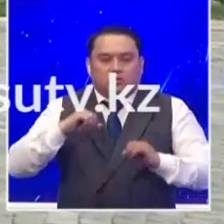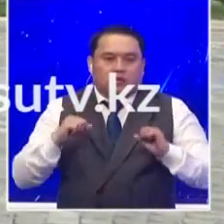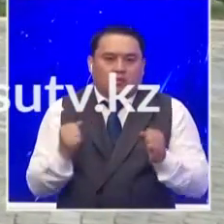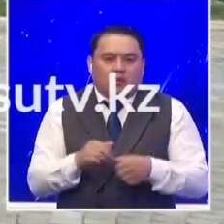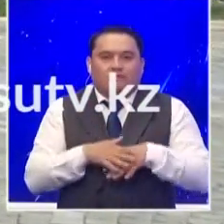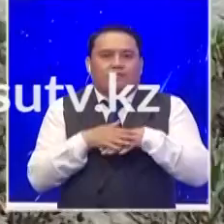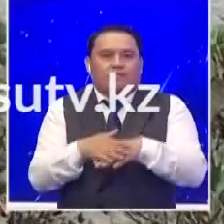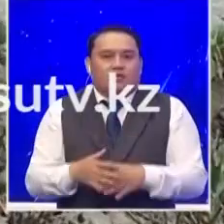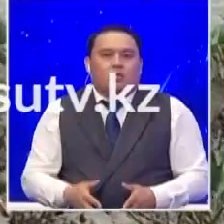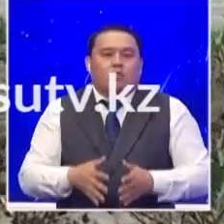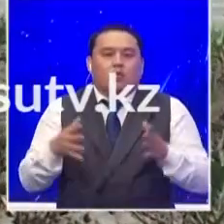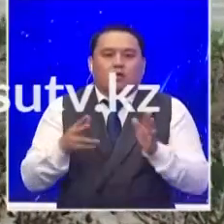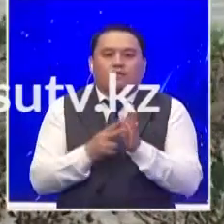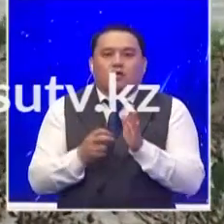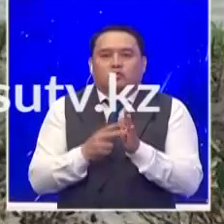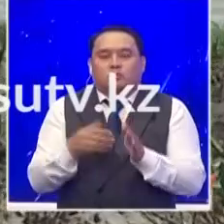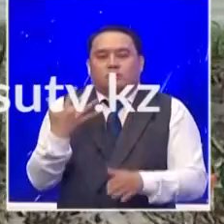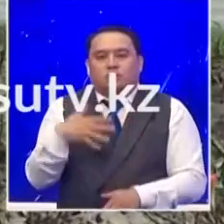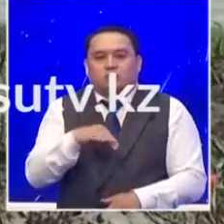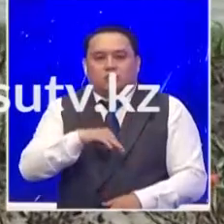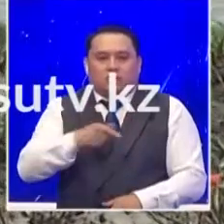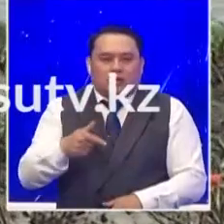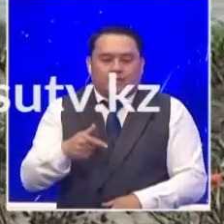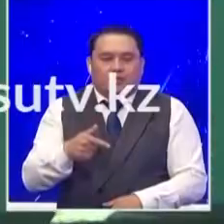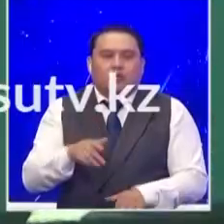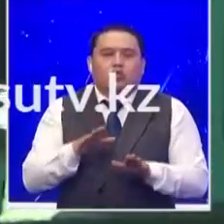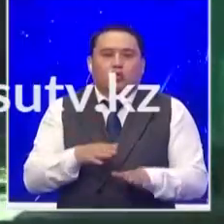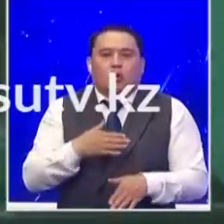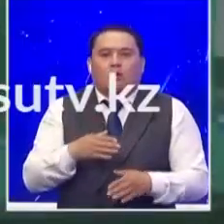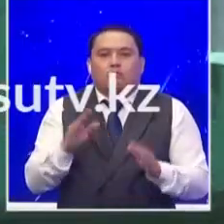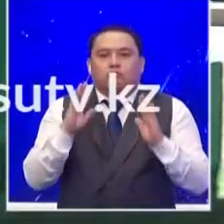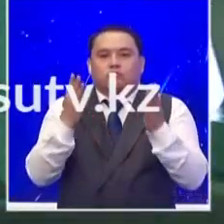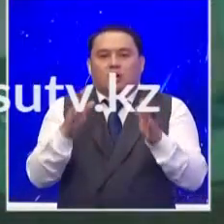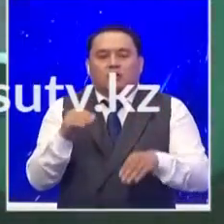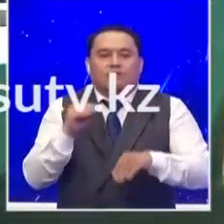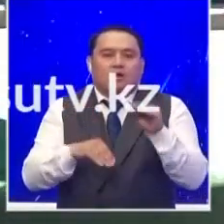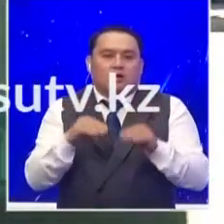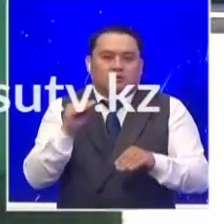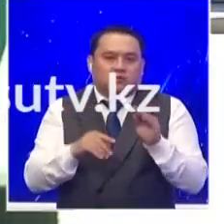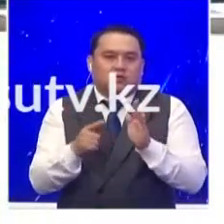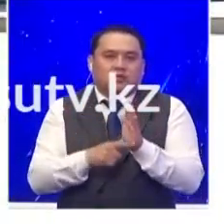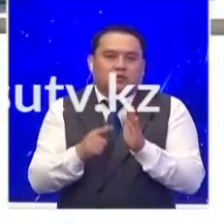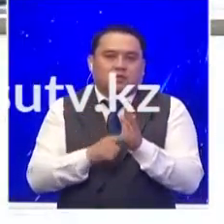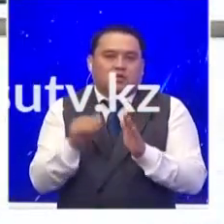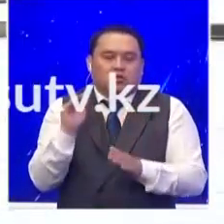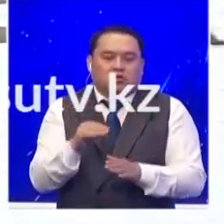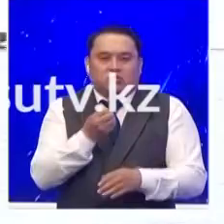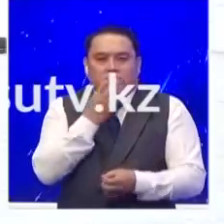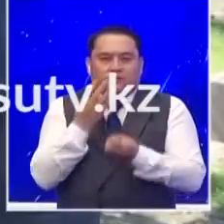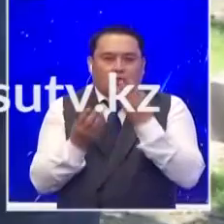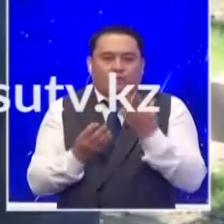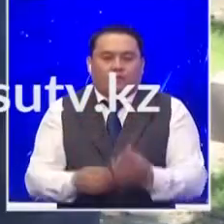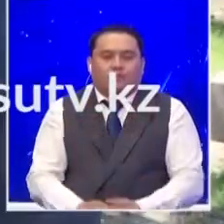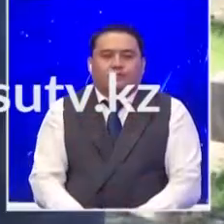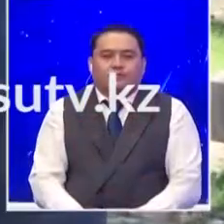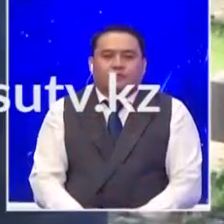содержание выделяется более 850 миллионов тенге. Только в парке Жастар ежегодно высаживают более 70 тысяч цветов.